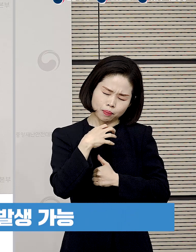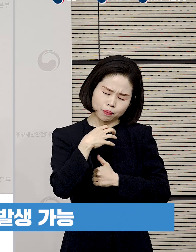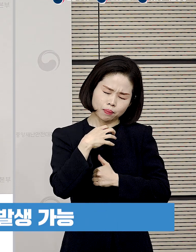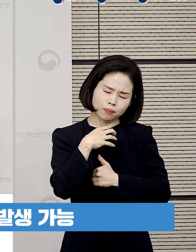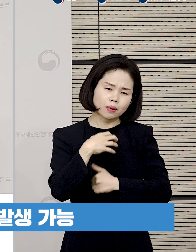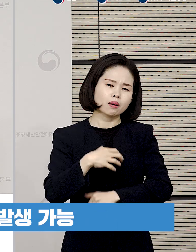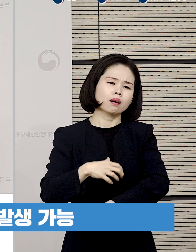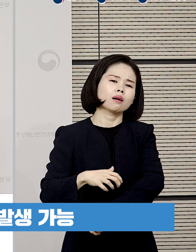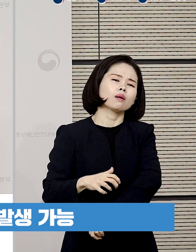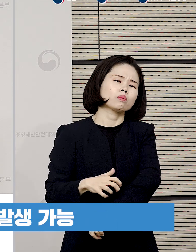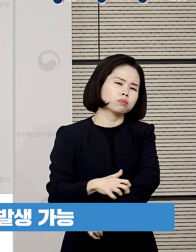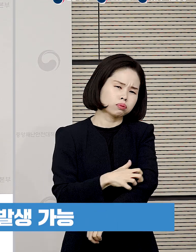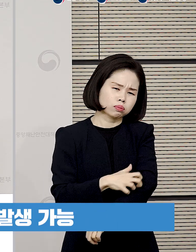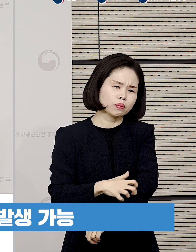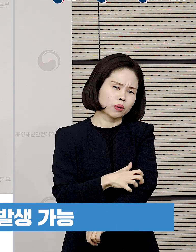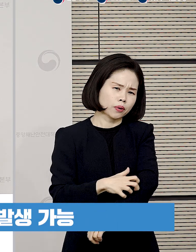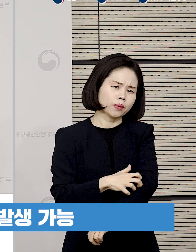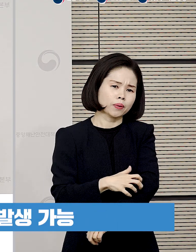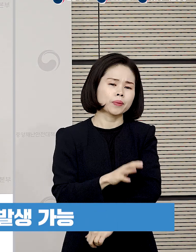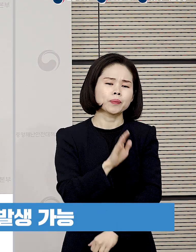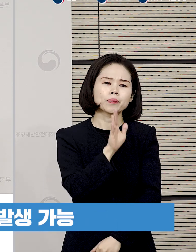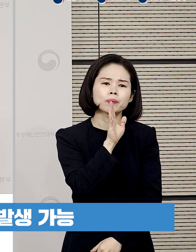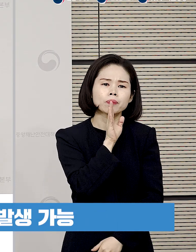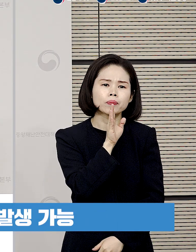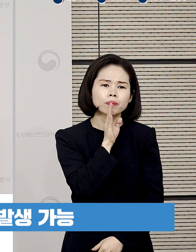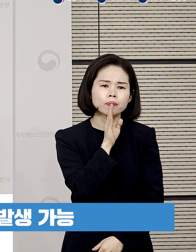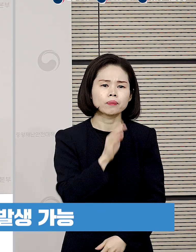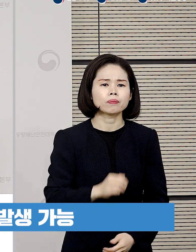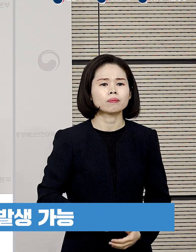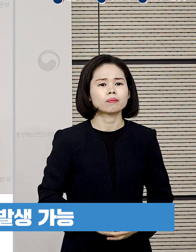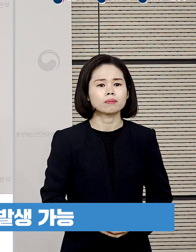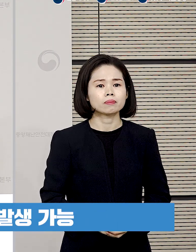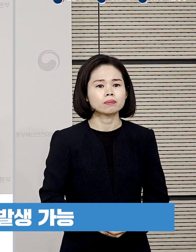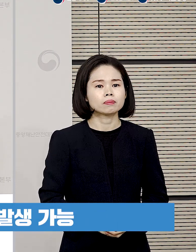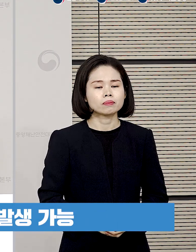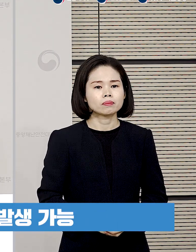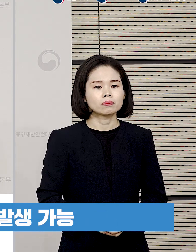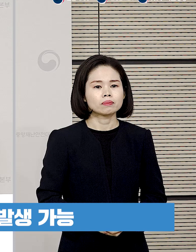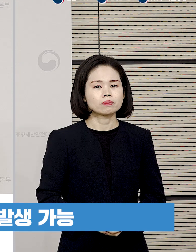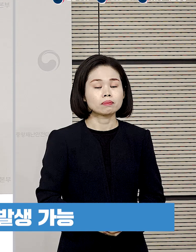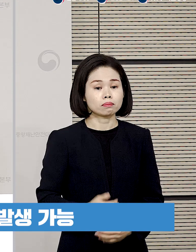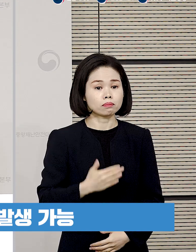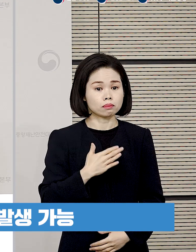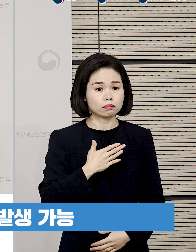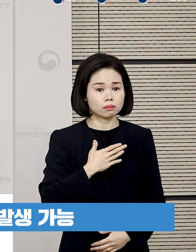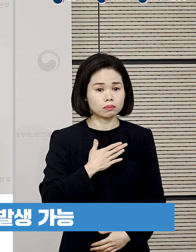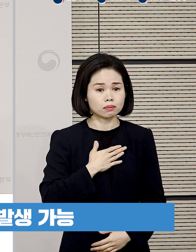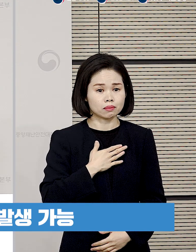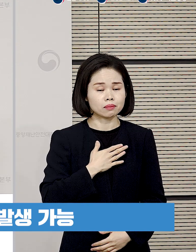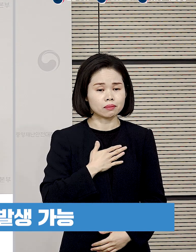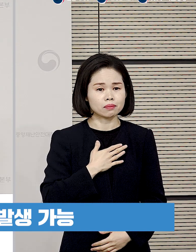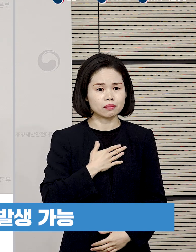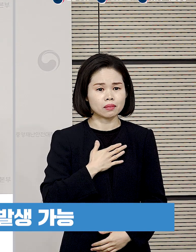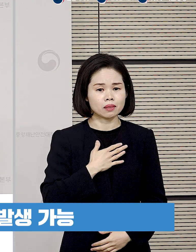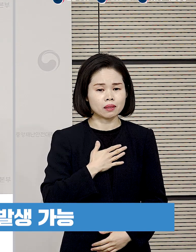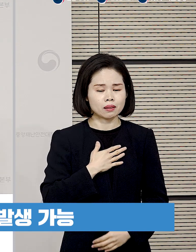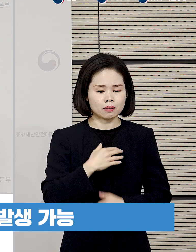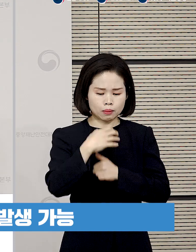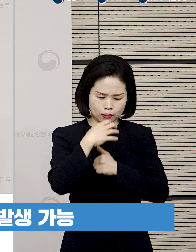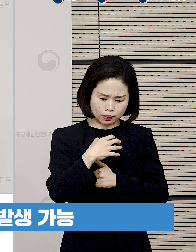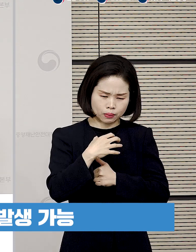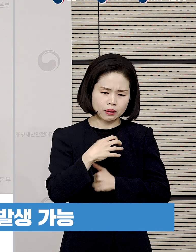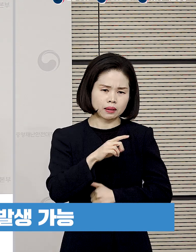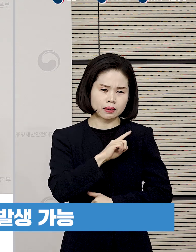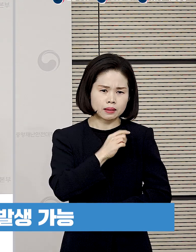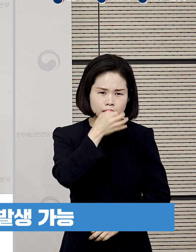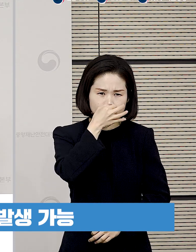당연히 적지 않은 불편이 있을 수밖에 없습니다. 저희